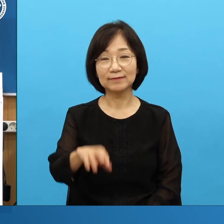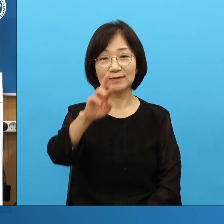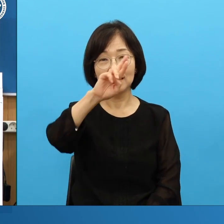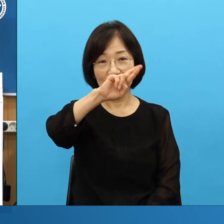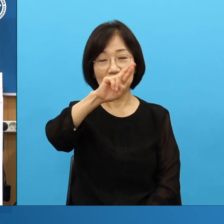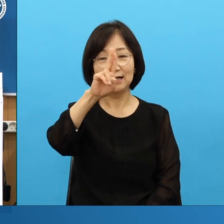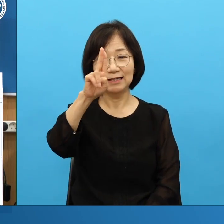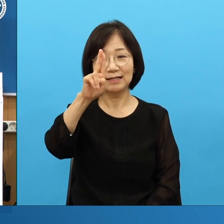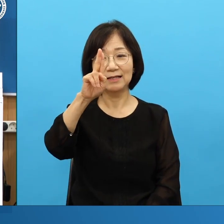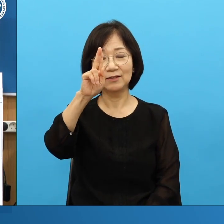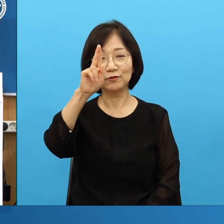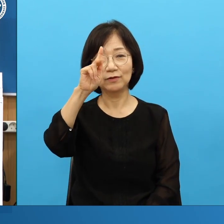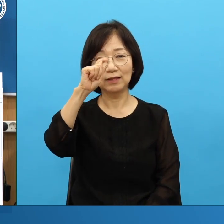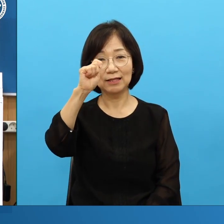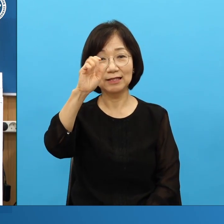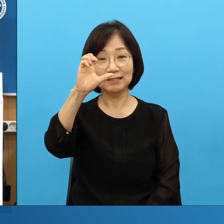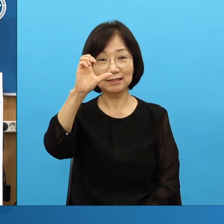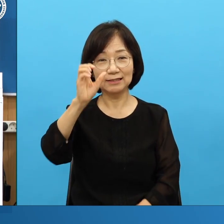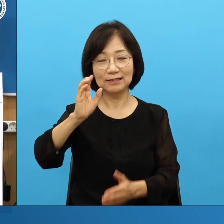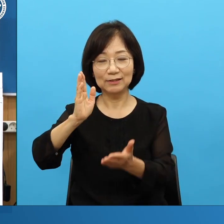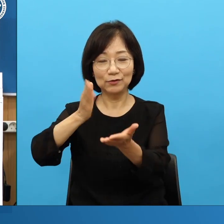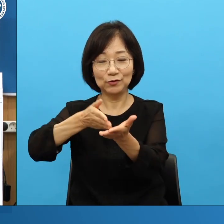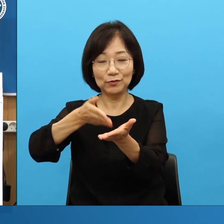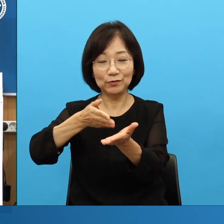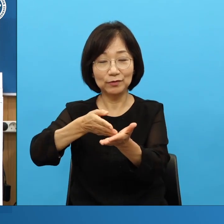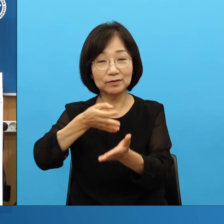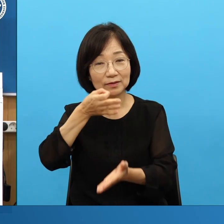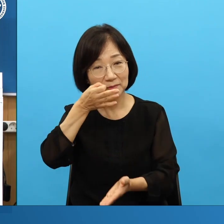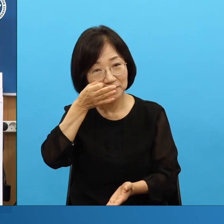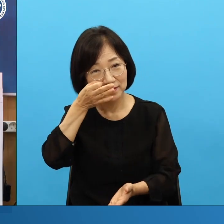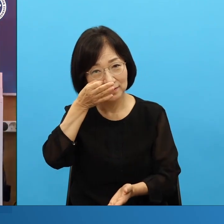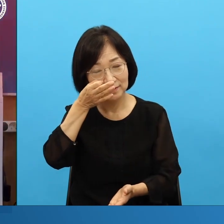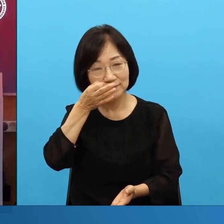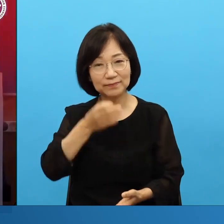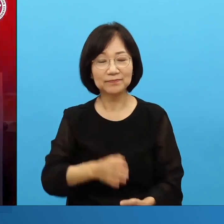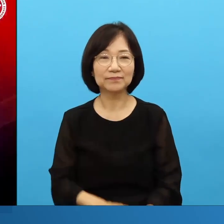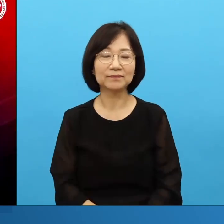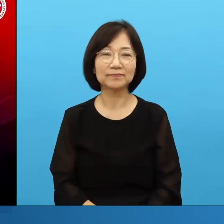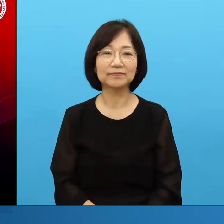RUTC 뉴스 시청하도록 하겠습니다. The time we'll watch the RTC news.